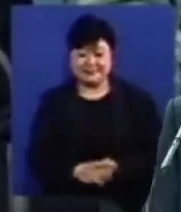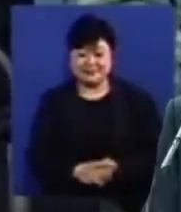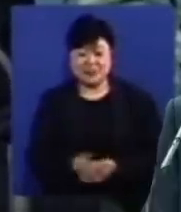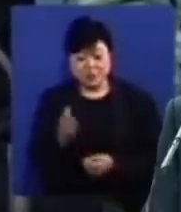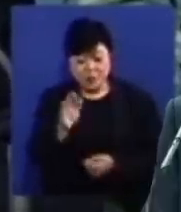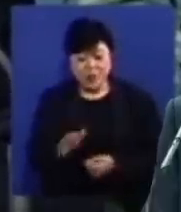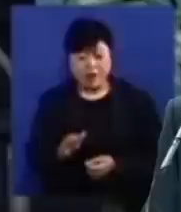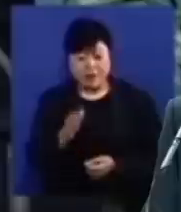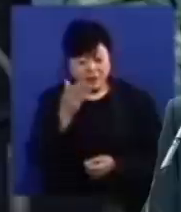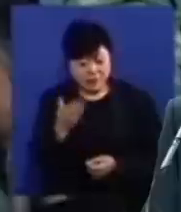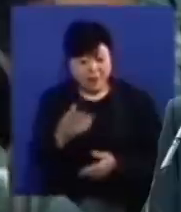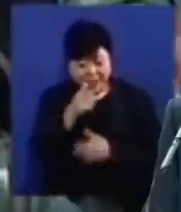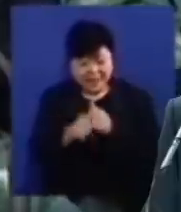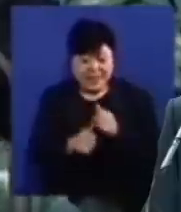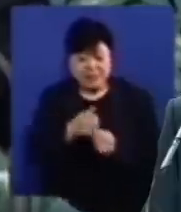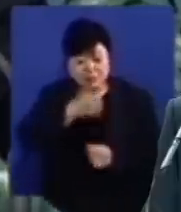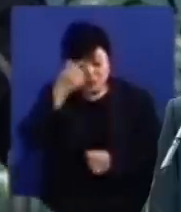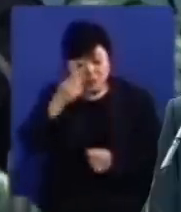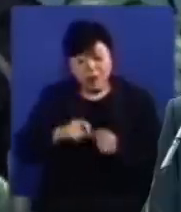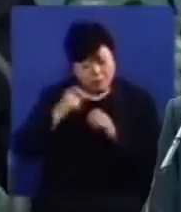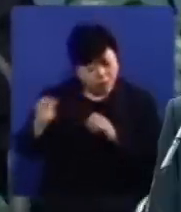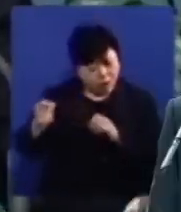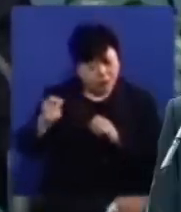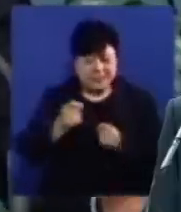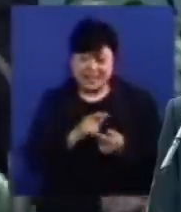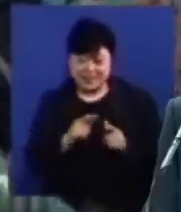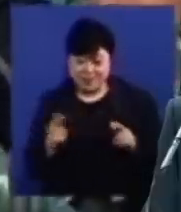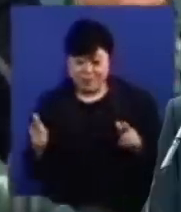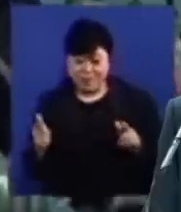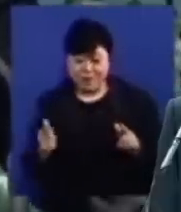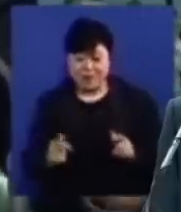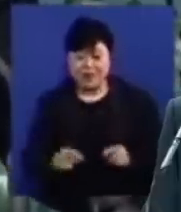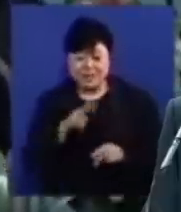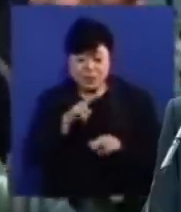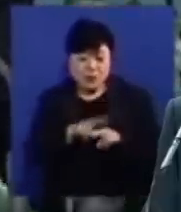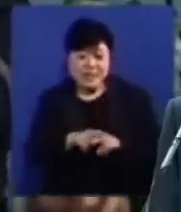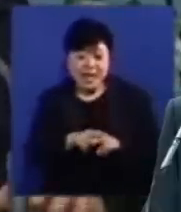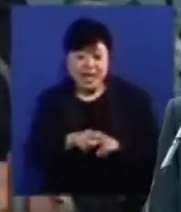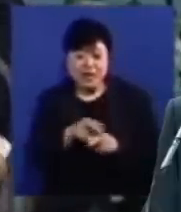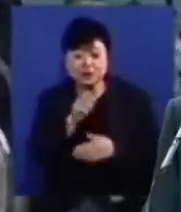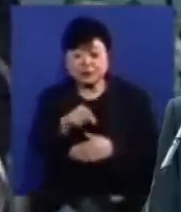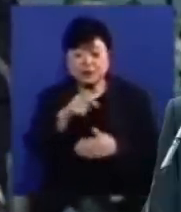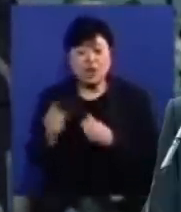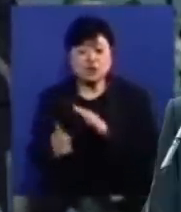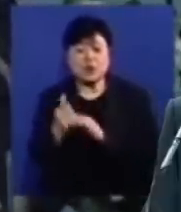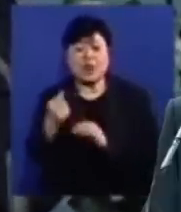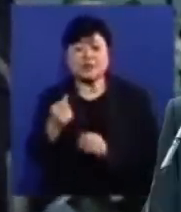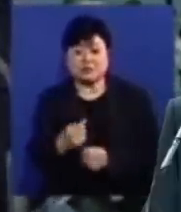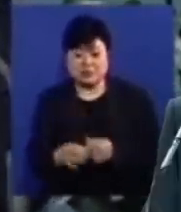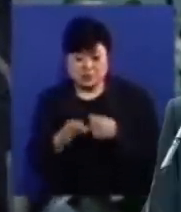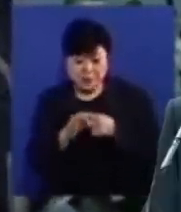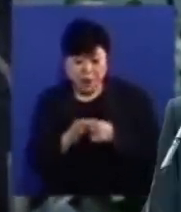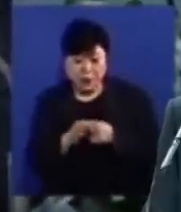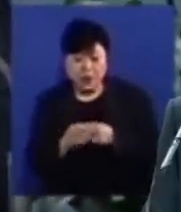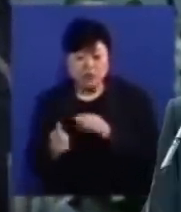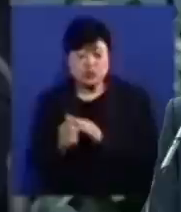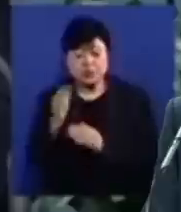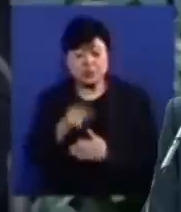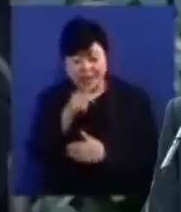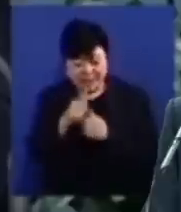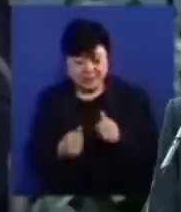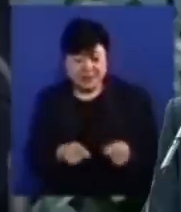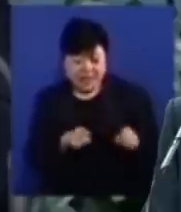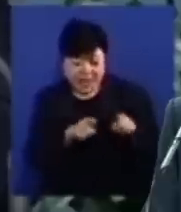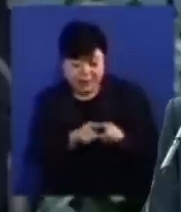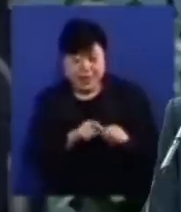그러면 여러분 하나님이 구만리 장신 멀리 계신 것이 아니라 바로 이 자리에 여러분 소원을 가지고 있으면 그 소원 속에 하나님이